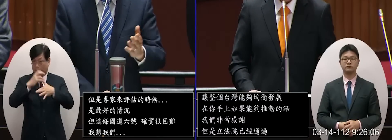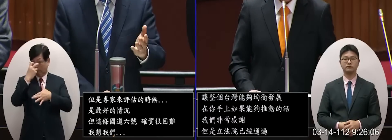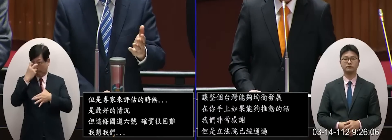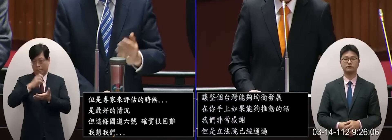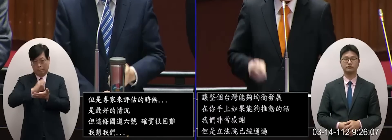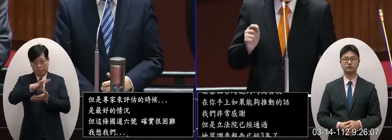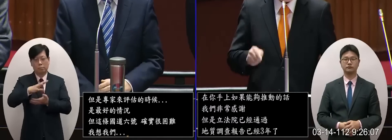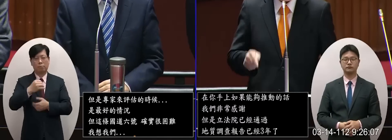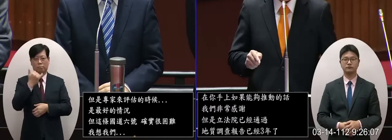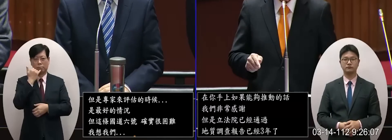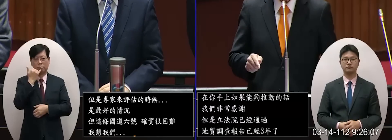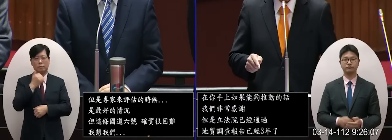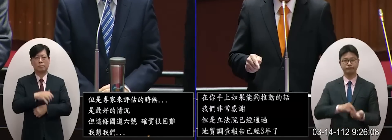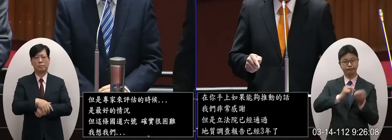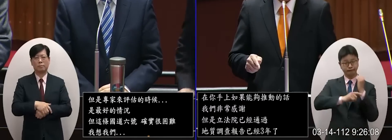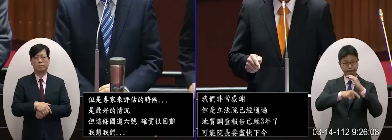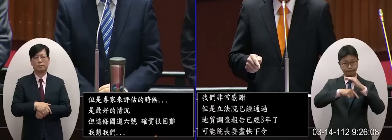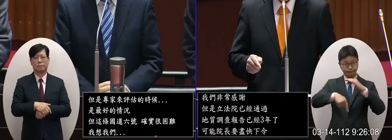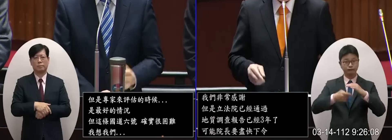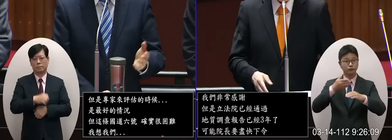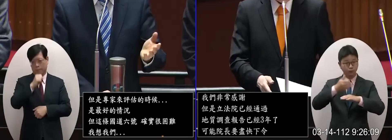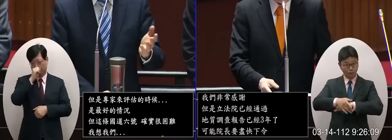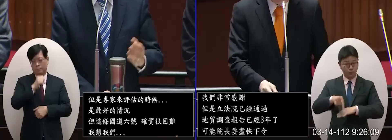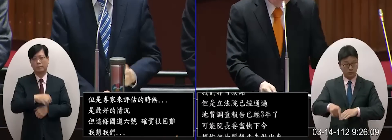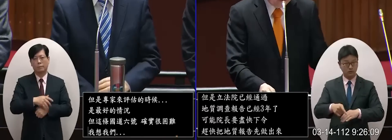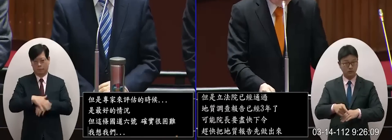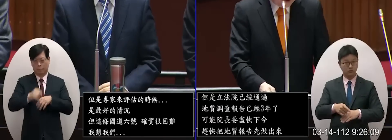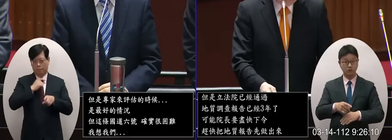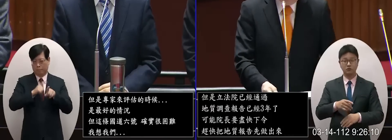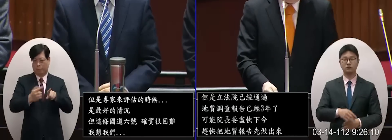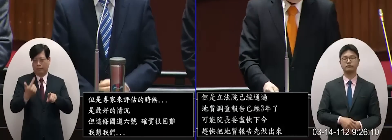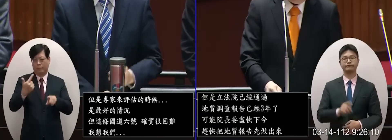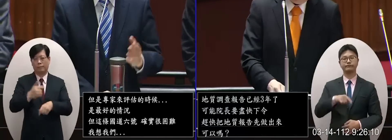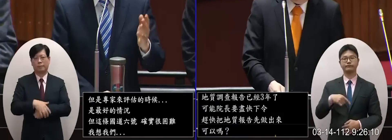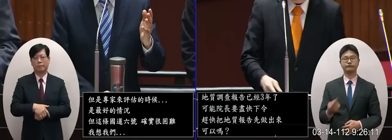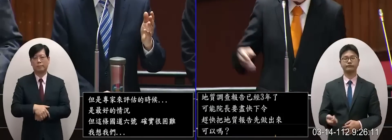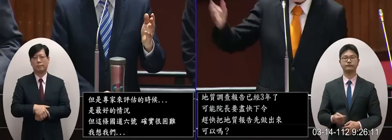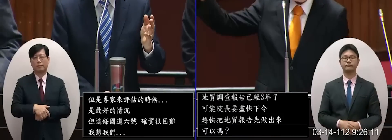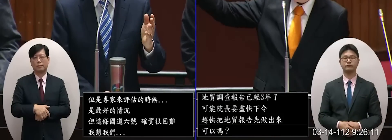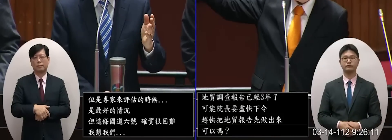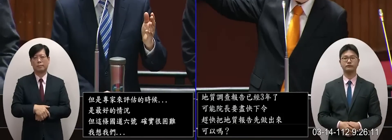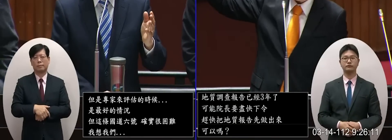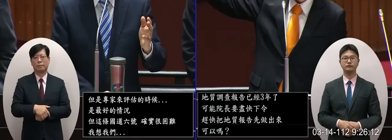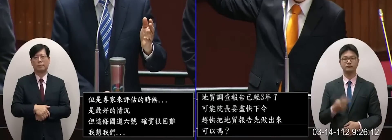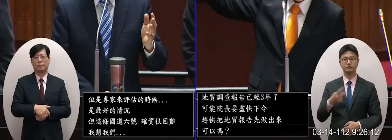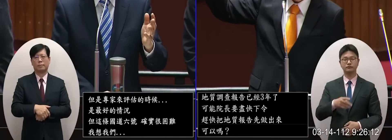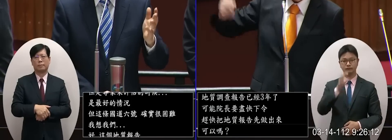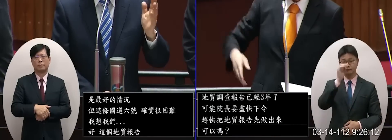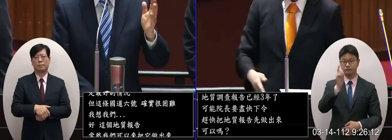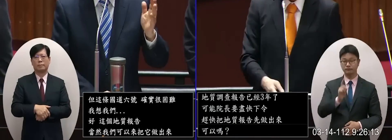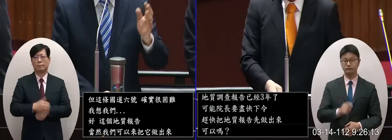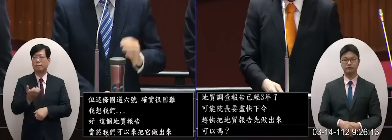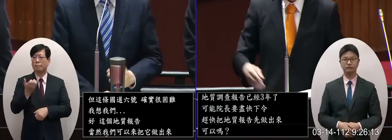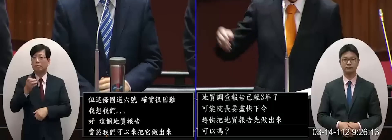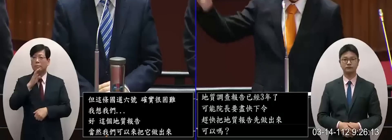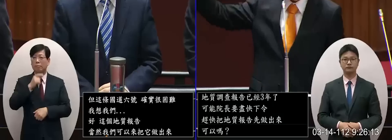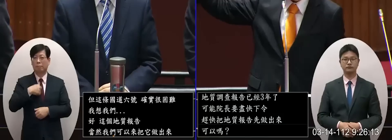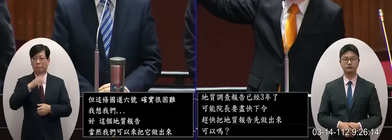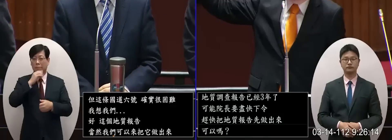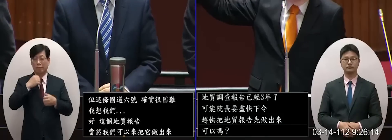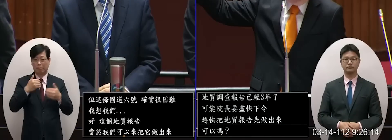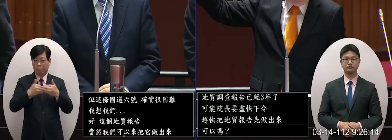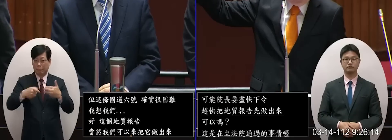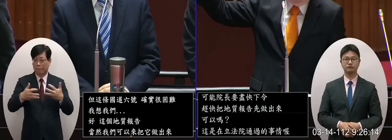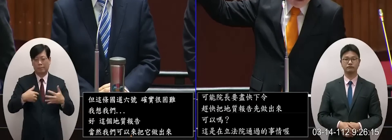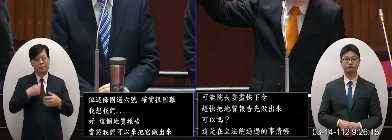我们可以来把 这立法院通过的事情哦。 好， 好， 这个我们把它做出来。 接下来，接下来我们再看一下哈。 刚才花莲的交